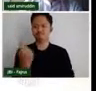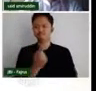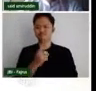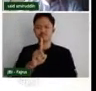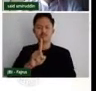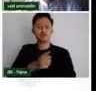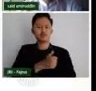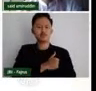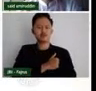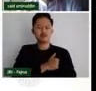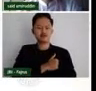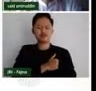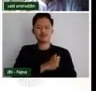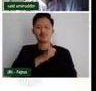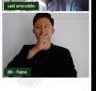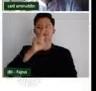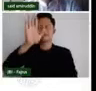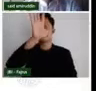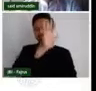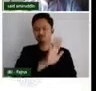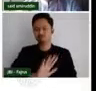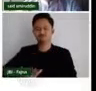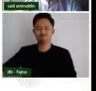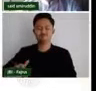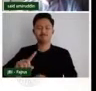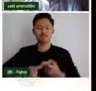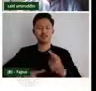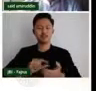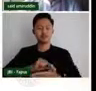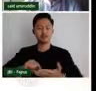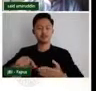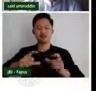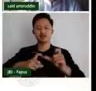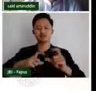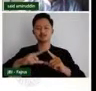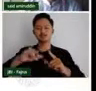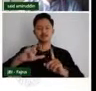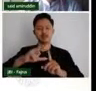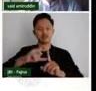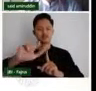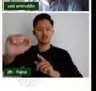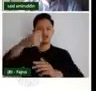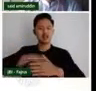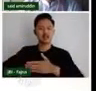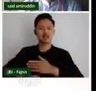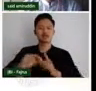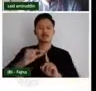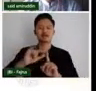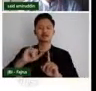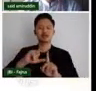yang senusantara. Nama saya Said Amiruddin, saya lahir di PIDI pada tanggal